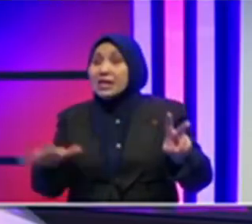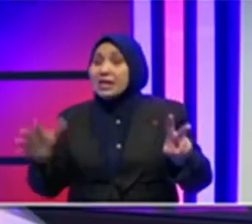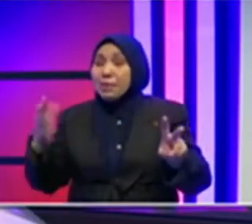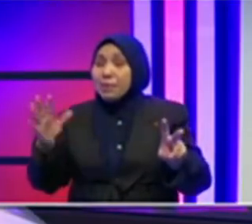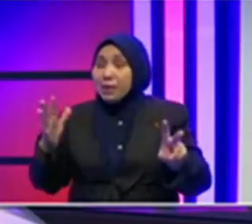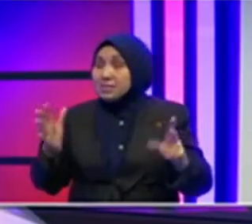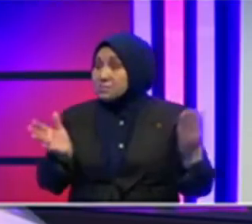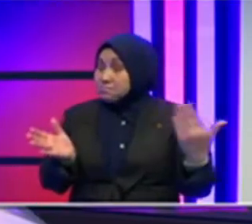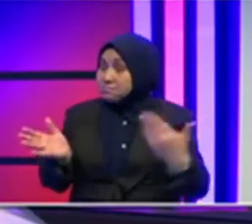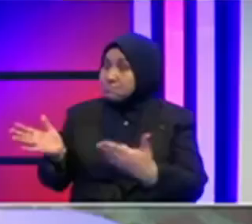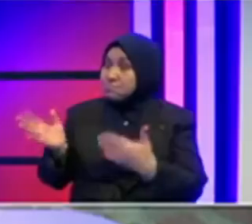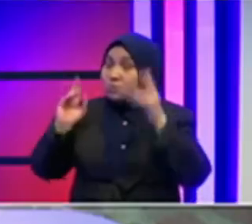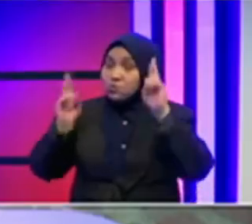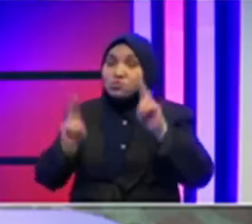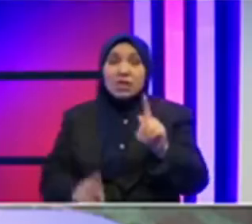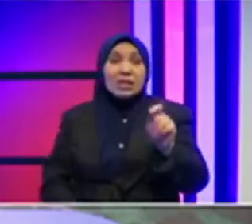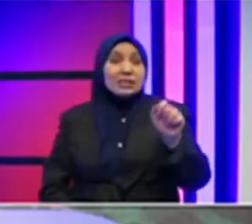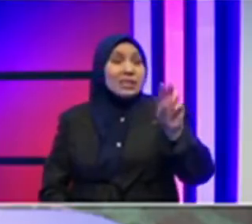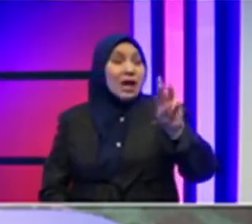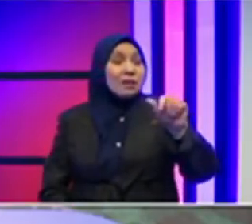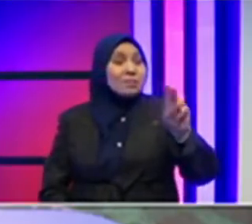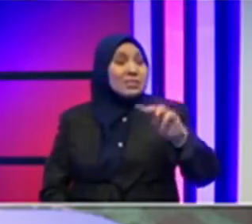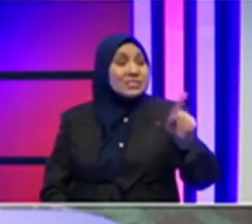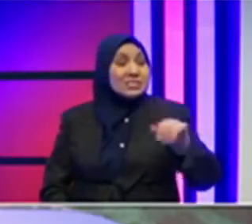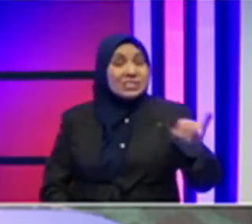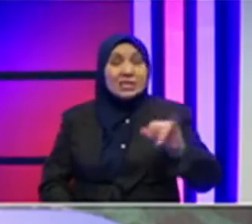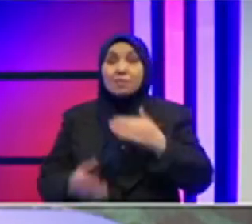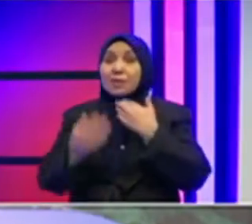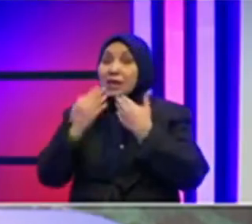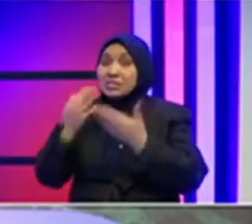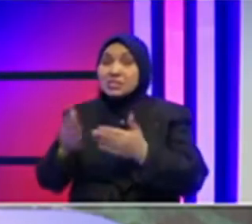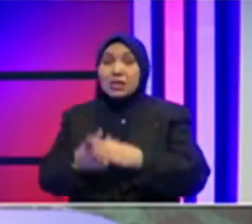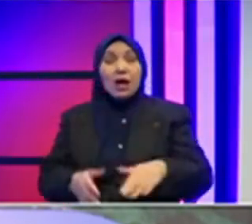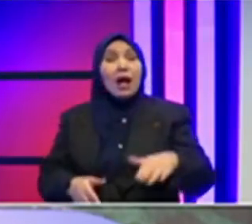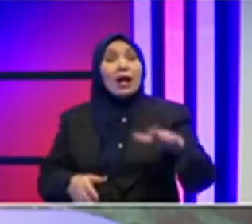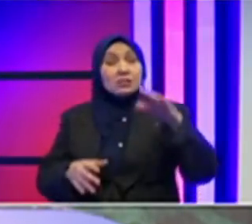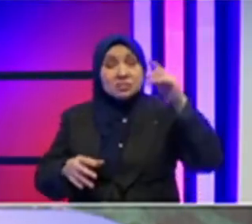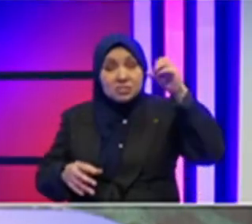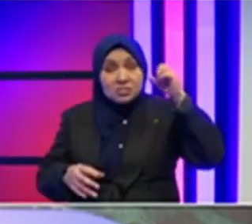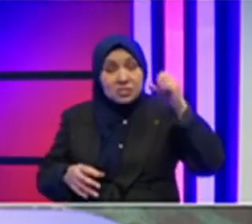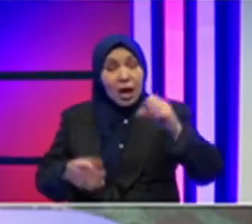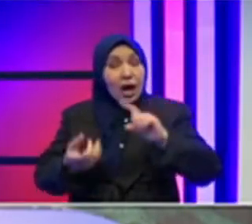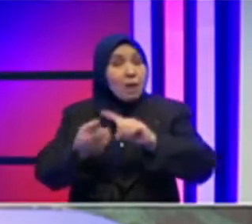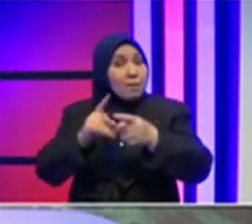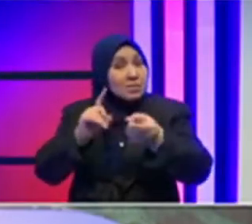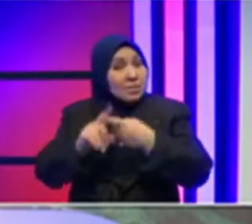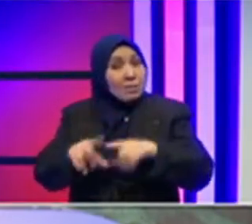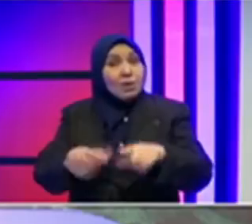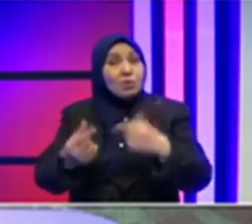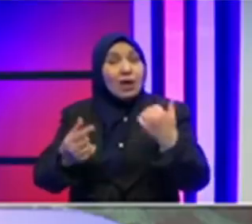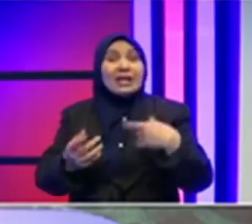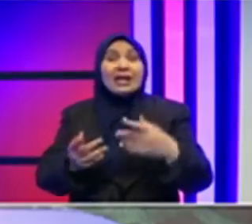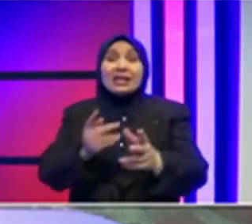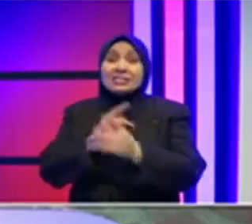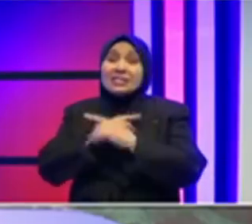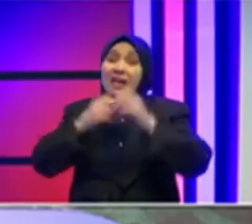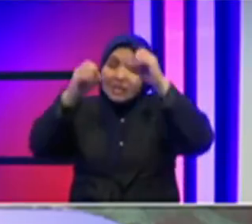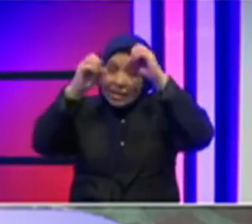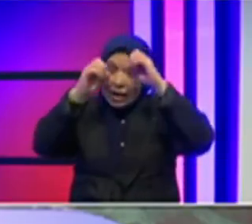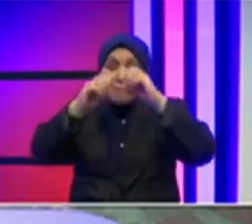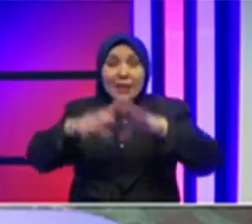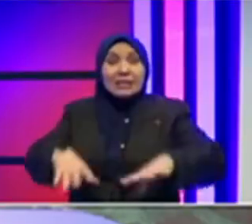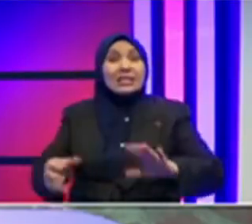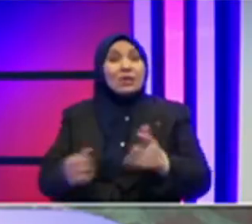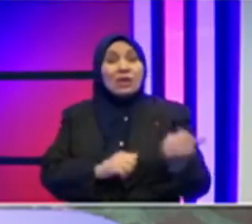Tarmizi. Terima kasih kepada Ustaz Fazrul. Tuan-tuan dan puan-puan sahabat Al-Quran, yang dikasihi dan dirahmati oleh